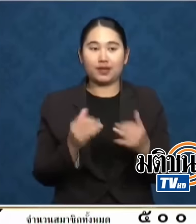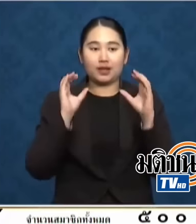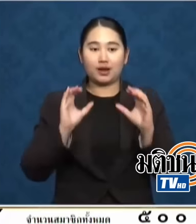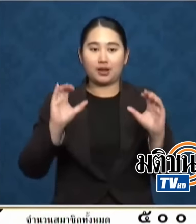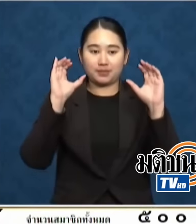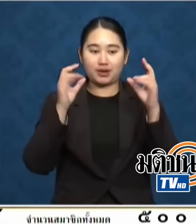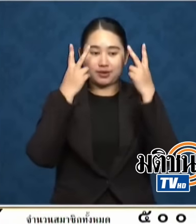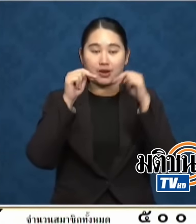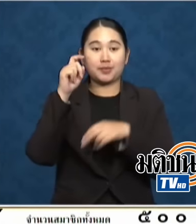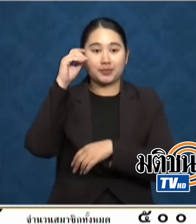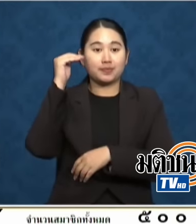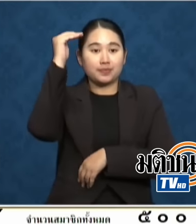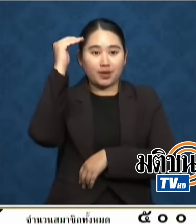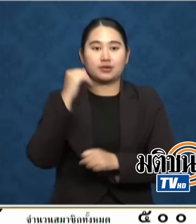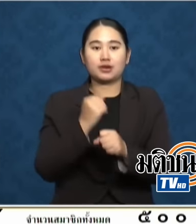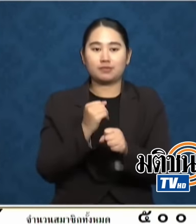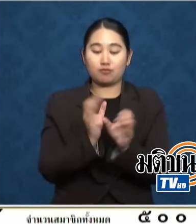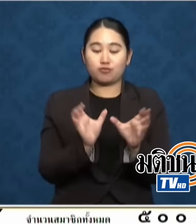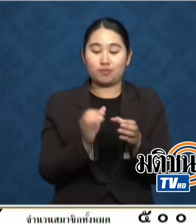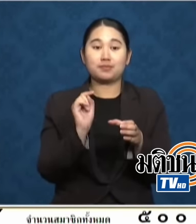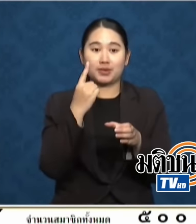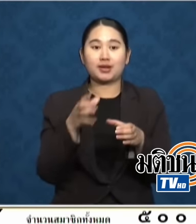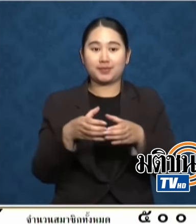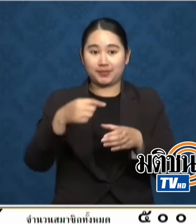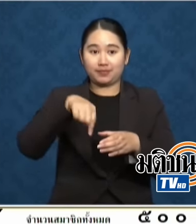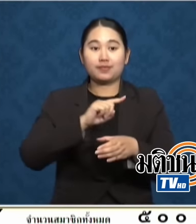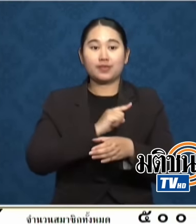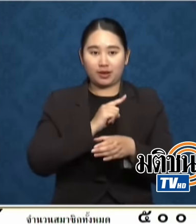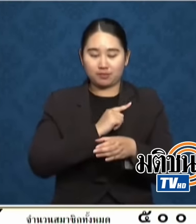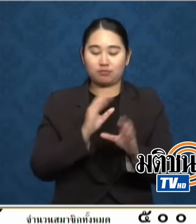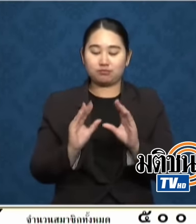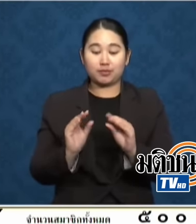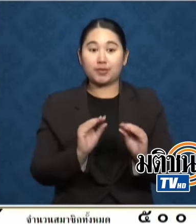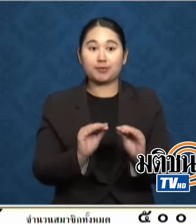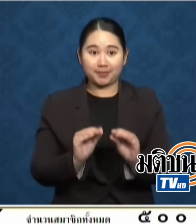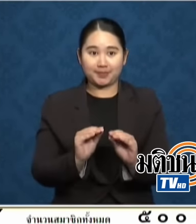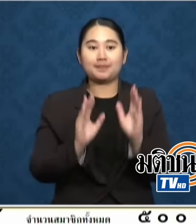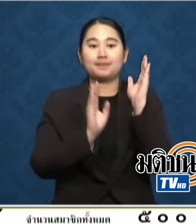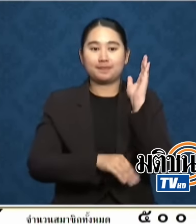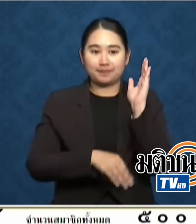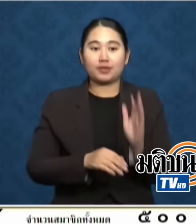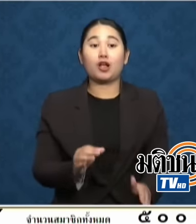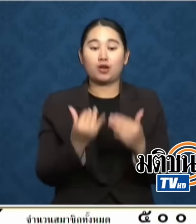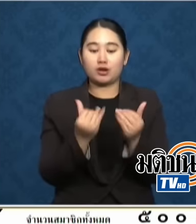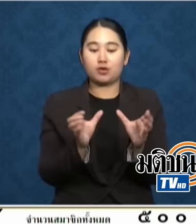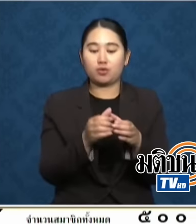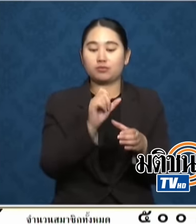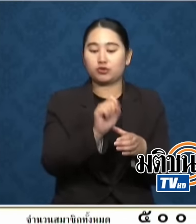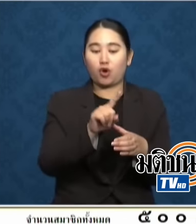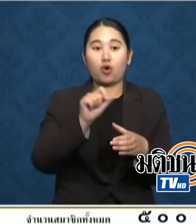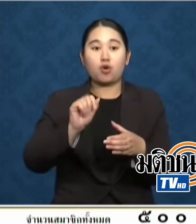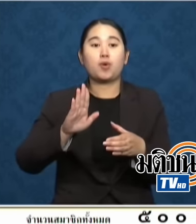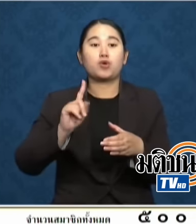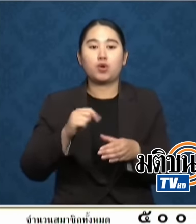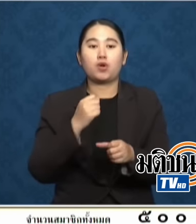าลท่านนายกเศรษฐาก็เพิ่งตั้งคณะพูดคุยคณะใหม่และการพูดคุยกำลังเริ่มต้นขึ้นสอบต.เขามีหน้าที่นี้และส